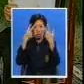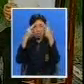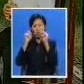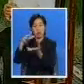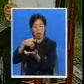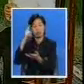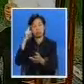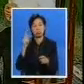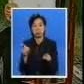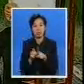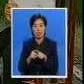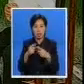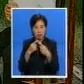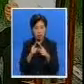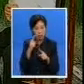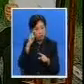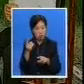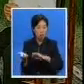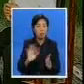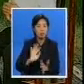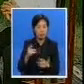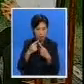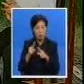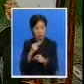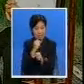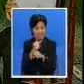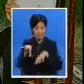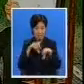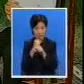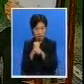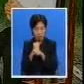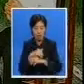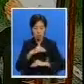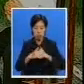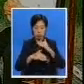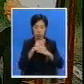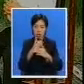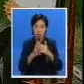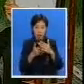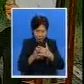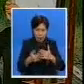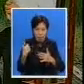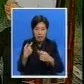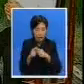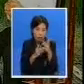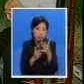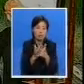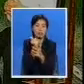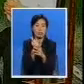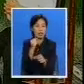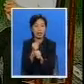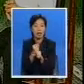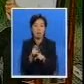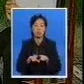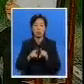ราอาจจะแต่เราไม่ล้มฮะอาจจะสะดุดบ้างแต่ไม่ล้มเราก็จะเดินไปพร้อมกับกระทรวงเกษตรโดยกรมส่งเสริมสหกรณ์เราจะท